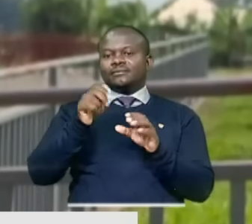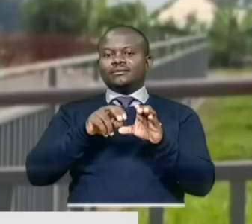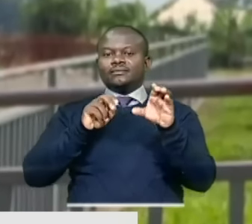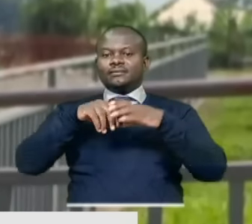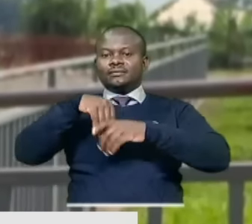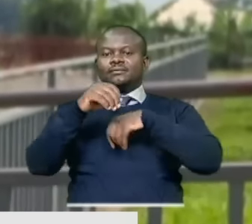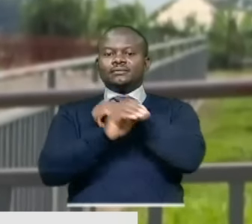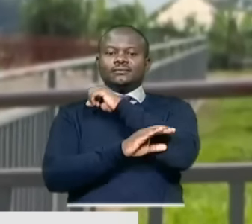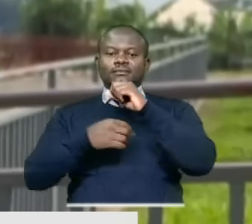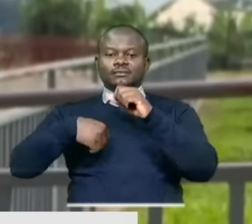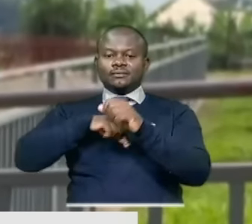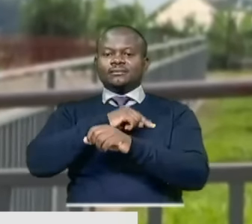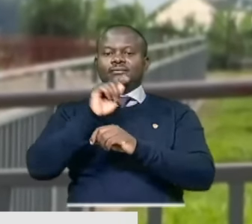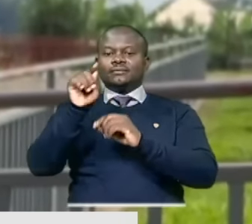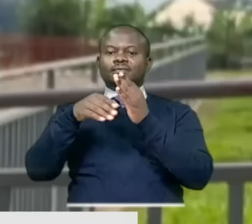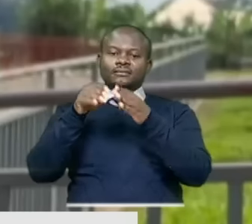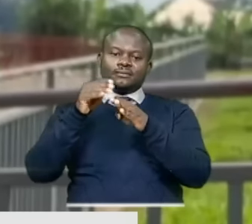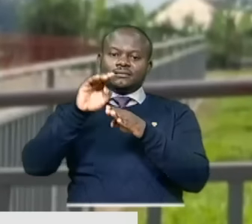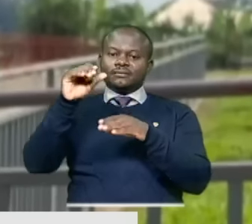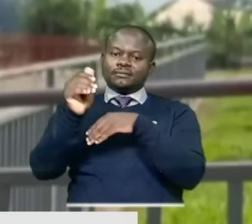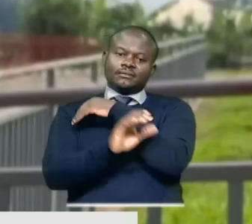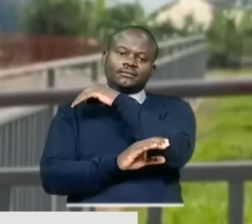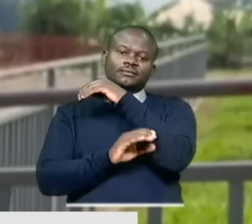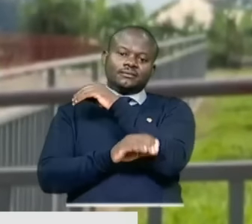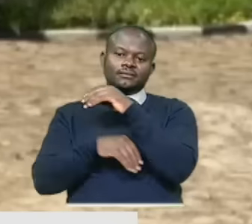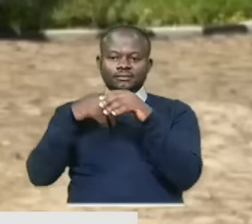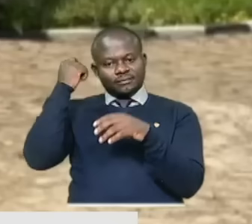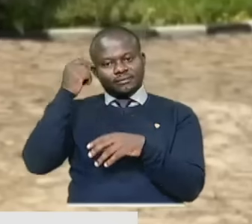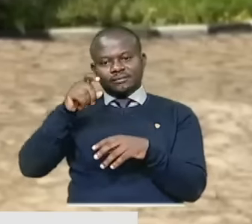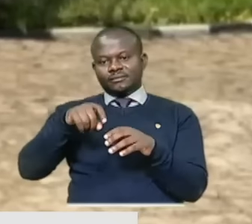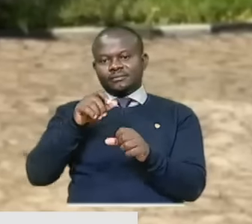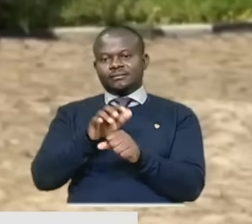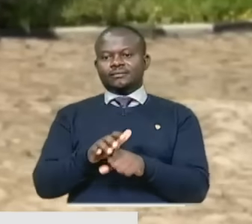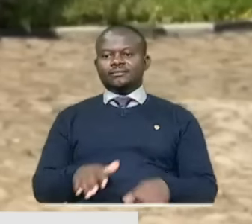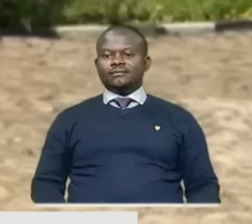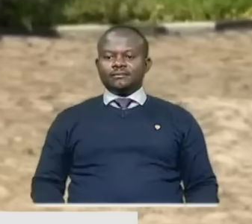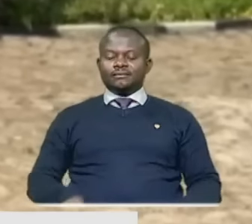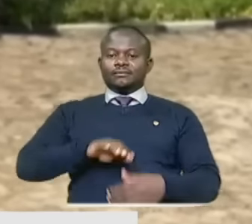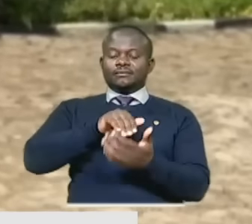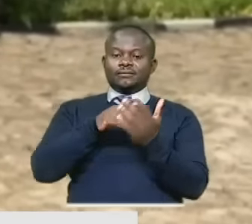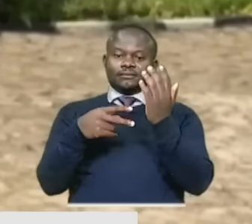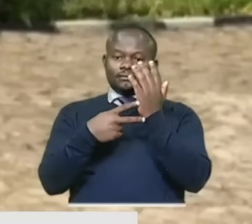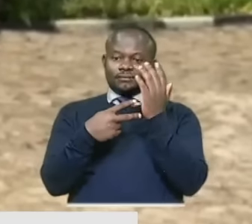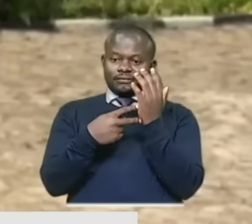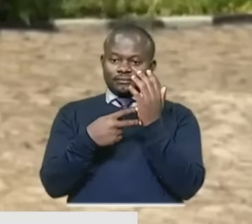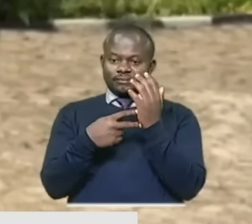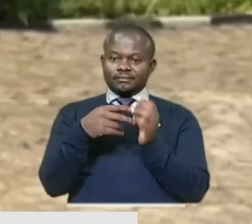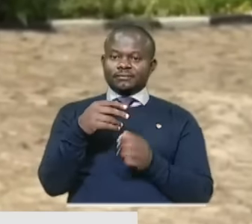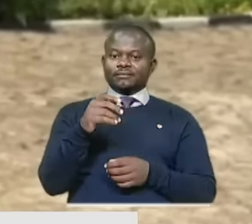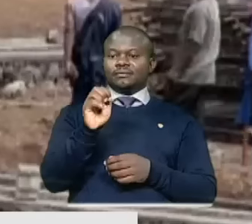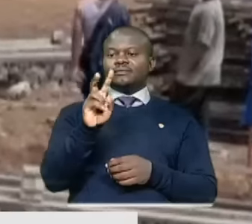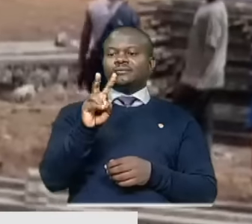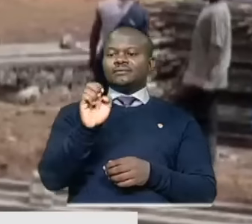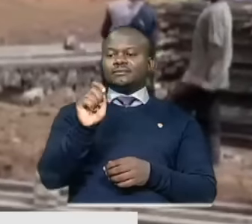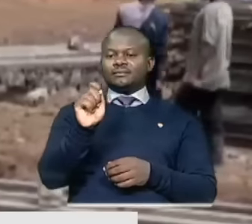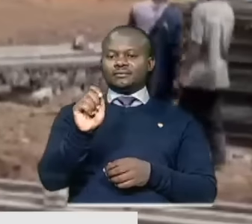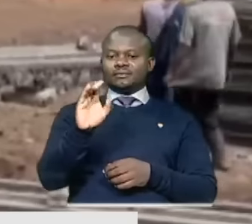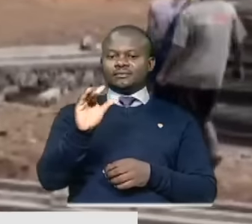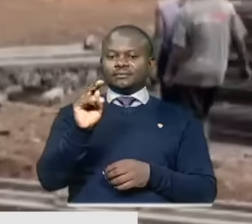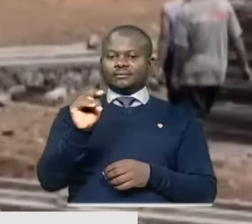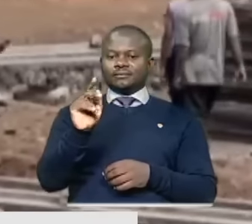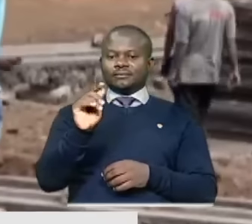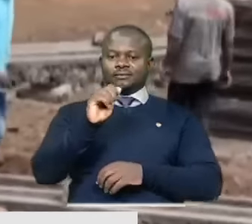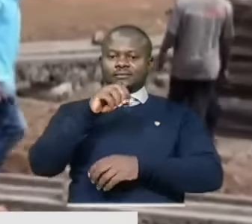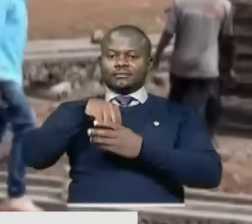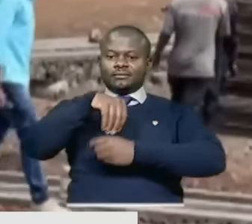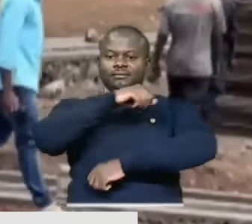bakajya kubaka hanze y'igihugu bivuze ngo rero ni amashami akenewe cyane. Icyo kigo cy'imyuga n'ubumenyingiro cya TVET ya Cyanika kigwamo